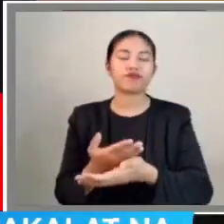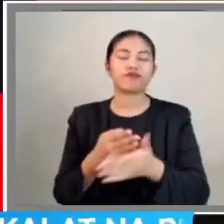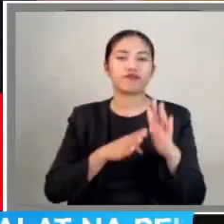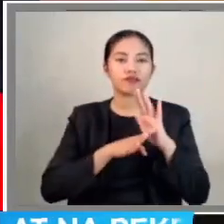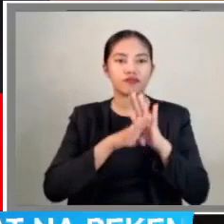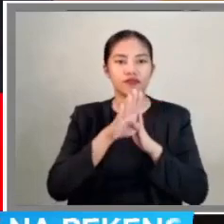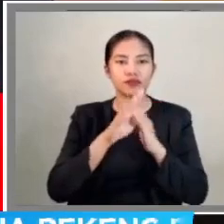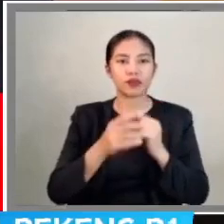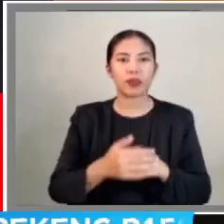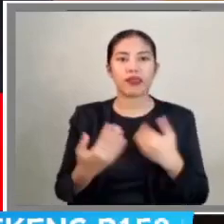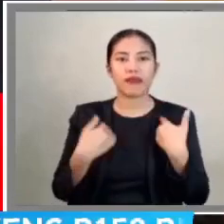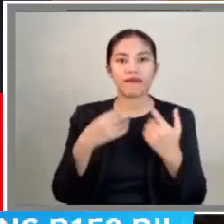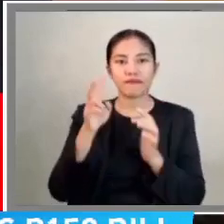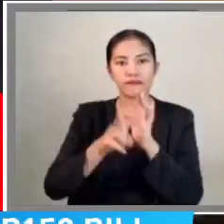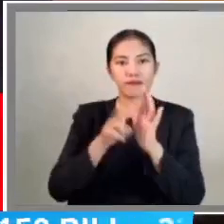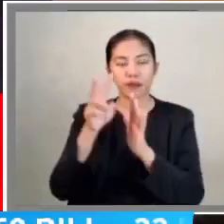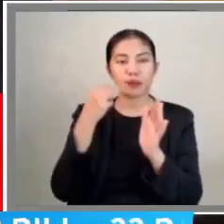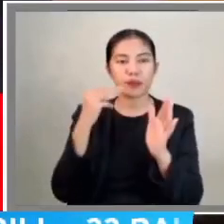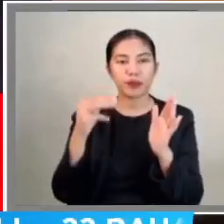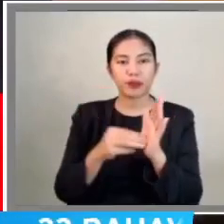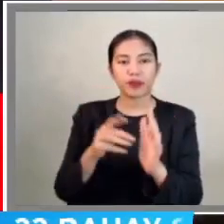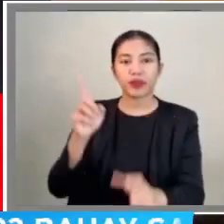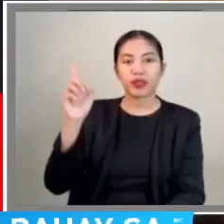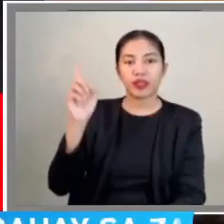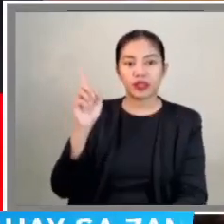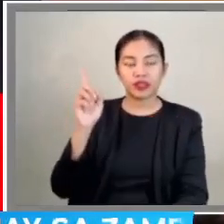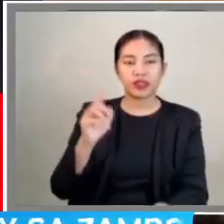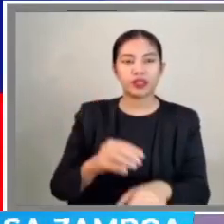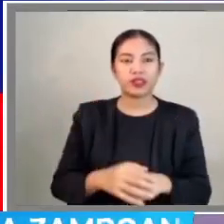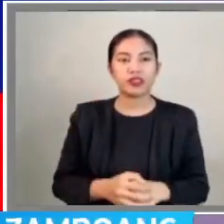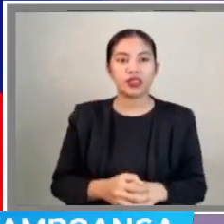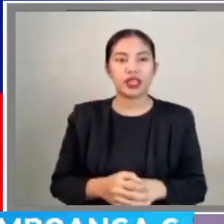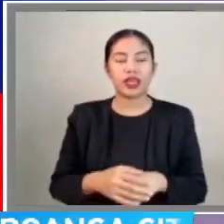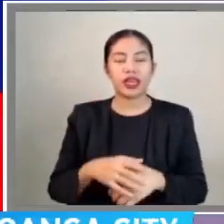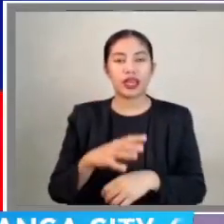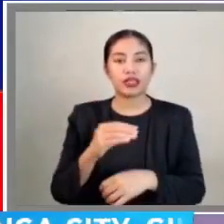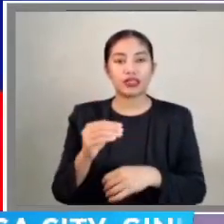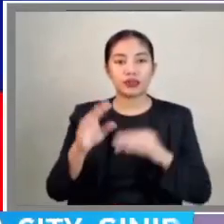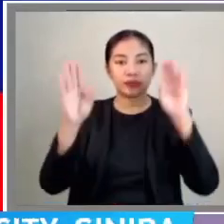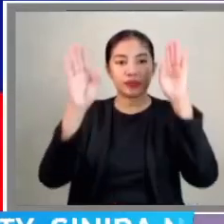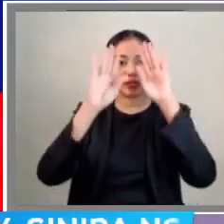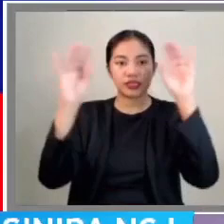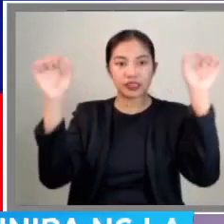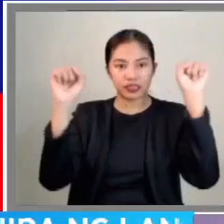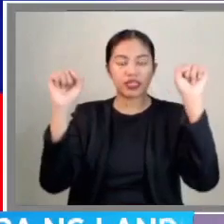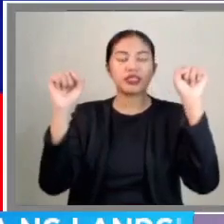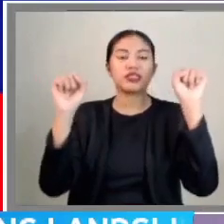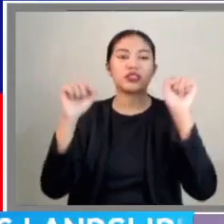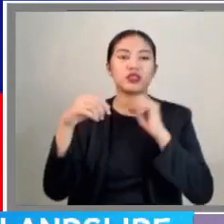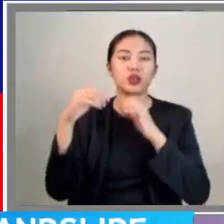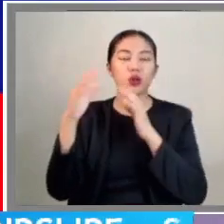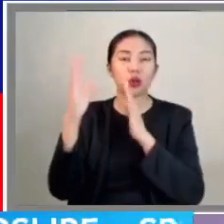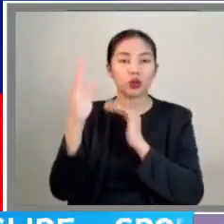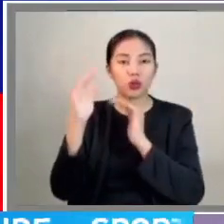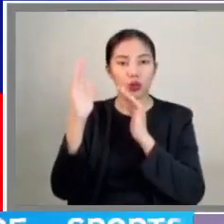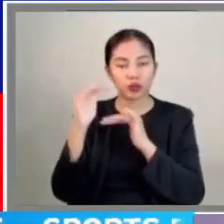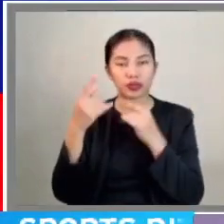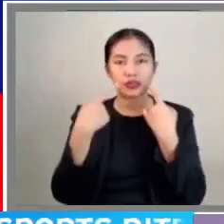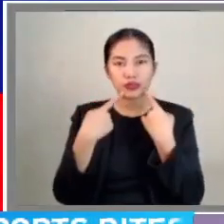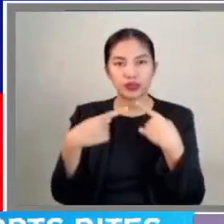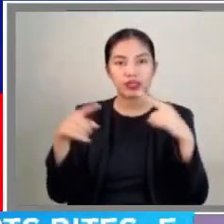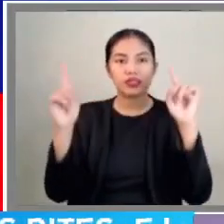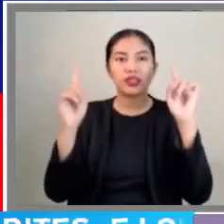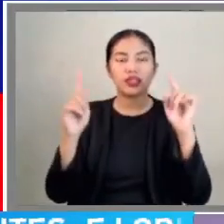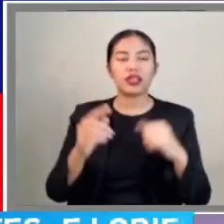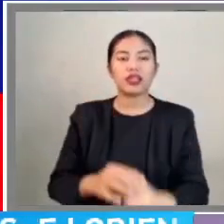na Tourism Secretary Cristina Garcia Frasco pati na si Pangulong Bongbong Marcos na umaasang magiging matagumpay ang Travel Tour Expo. Kasama sa